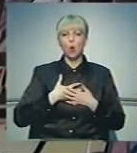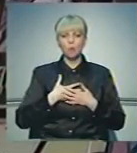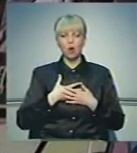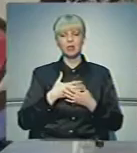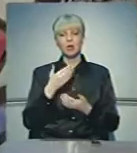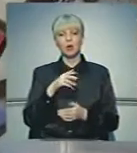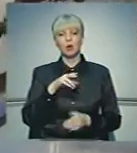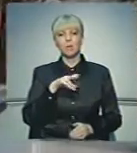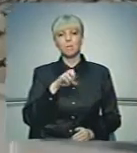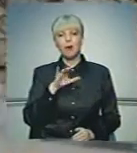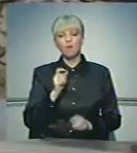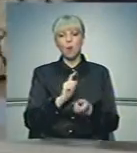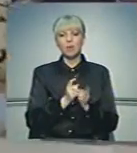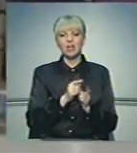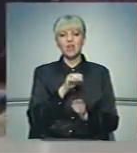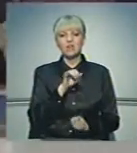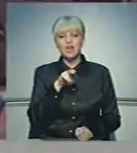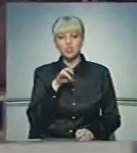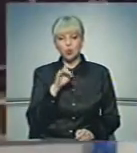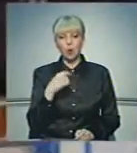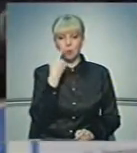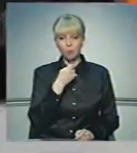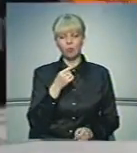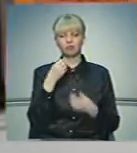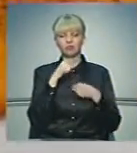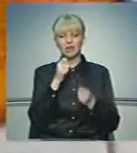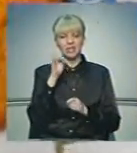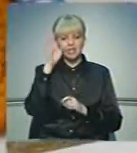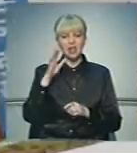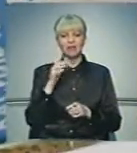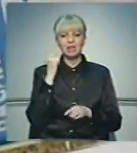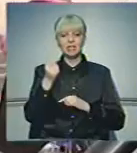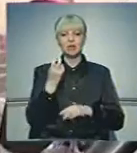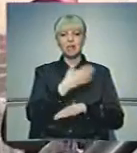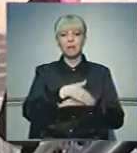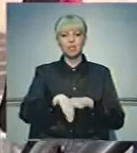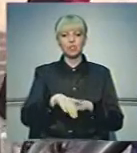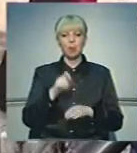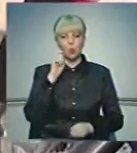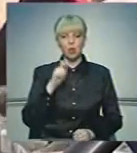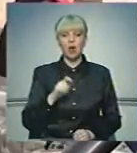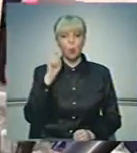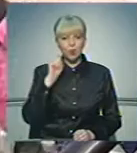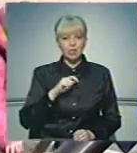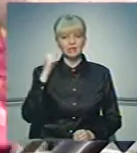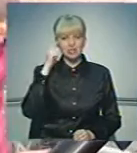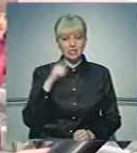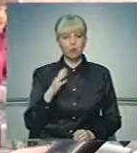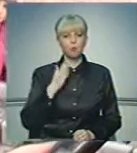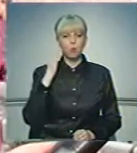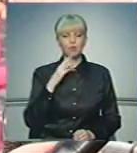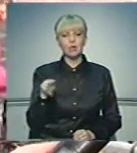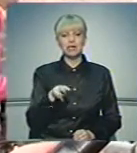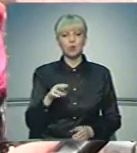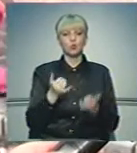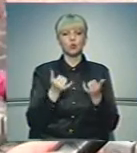«Срібний павук», перекладений фінською мовою, подарував йому славу далеко за межами нашої країни. Власне, Україна знала буковинську